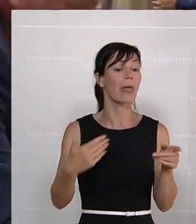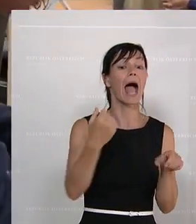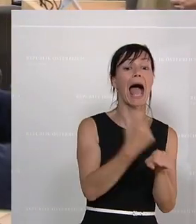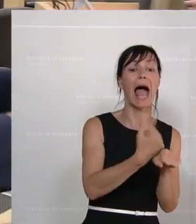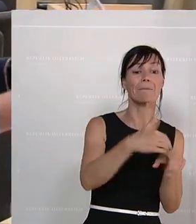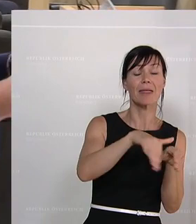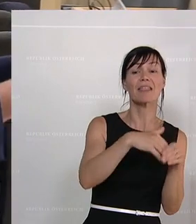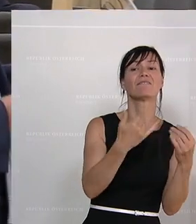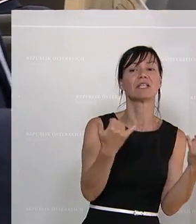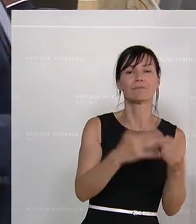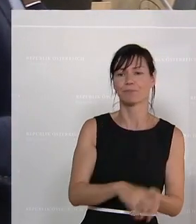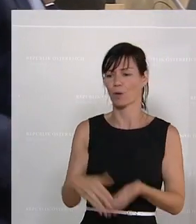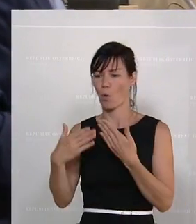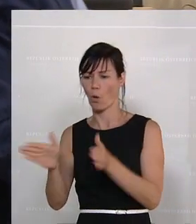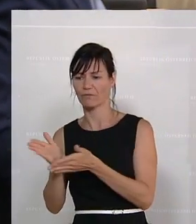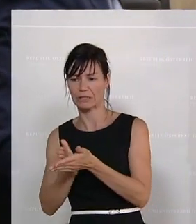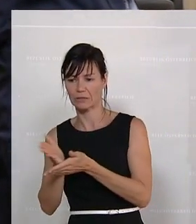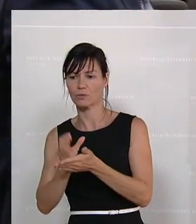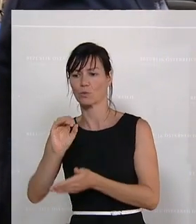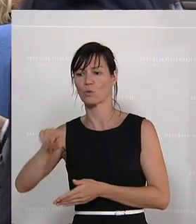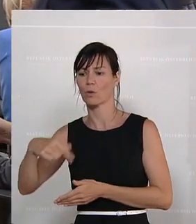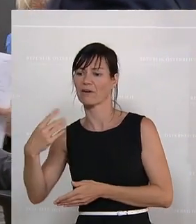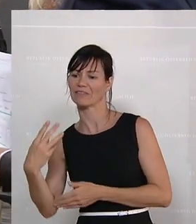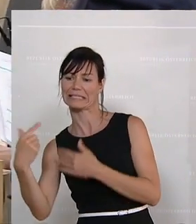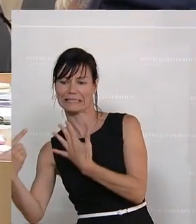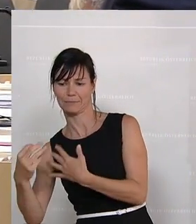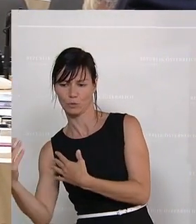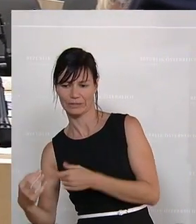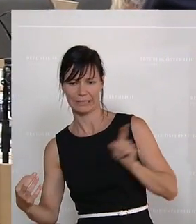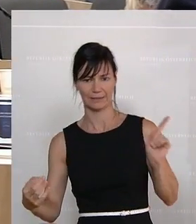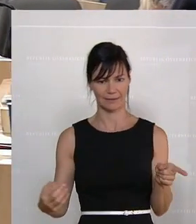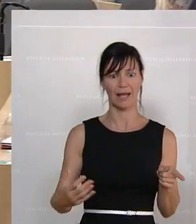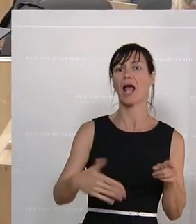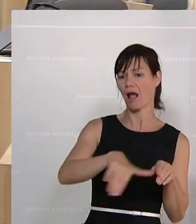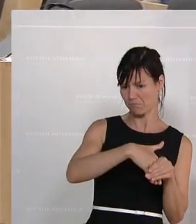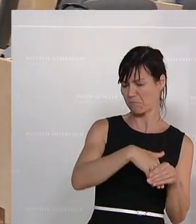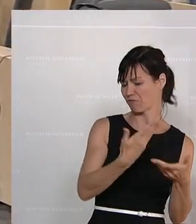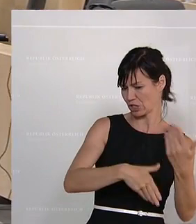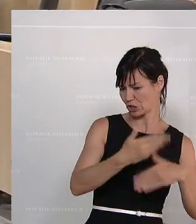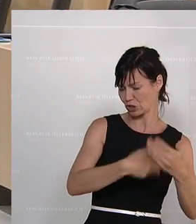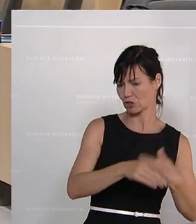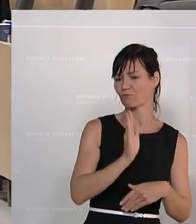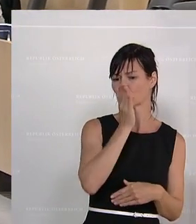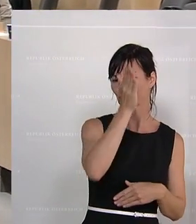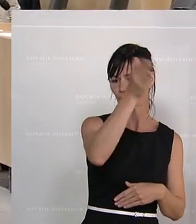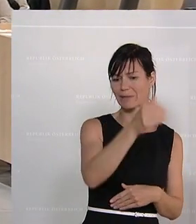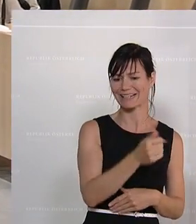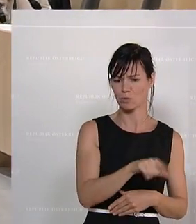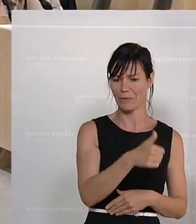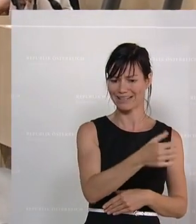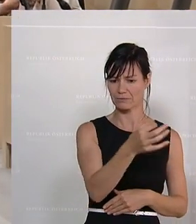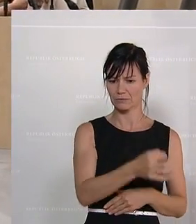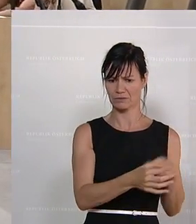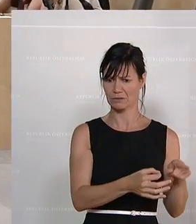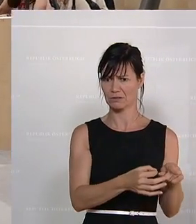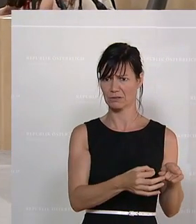und im öffentlichen dienst 0,47 prozent und bei den erwerbstätigen in der wirtschaft künftig 1,1 also mehr als